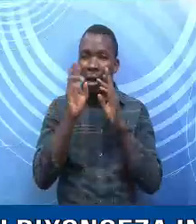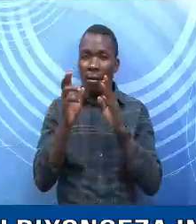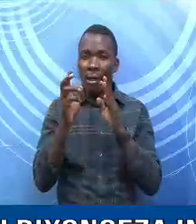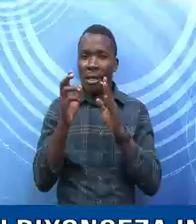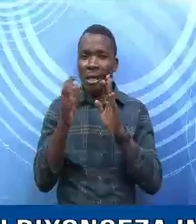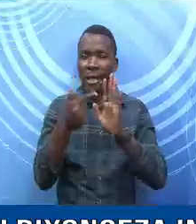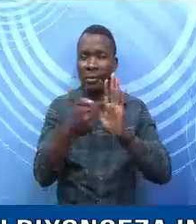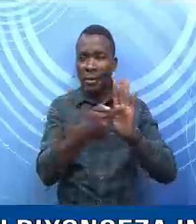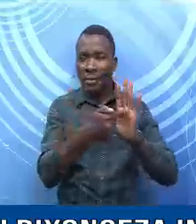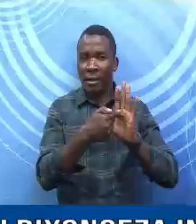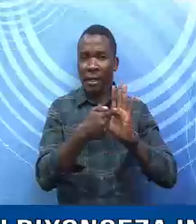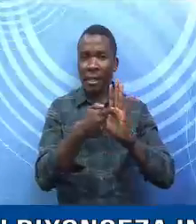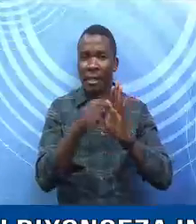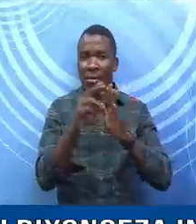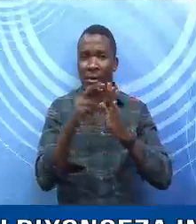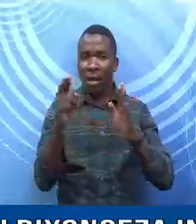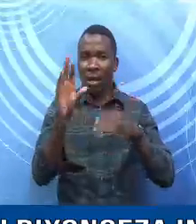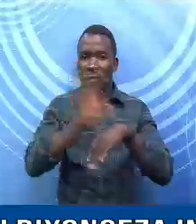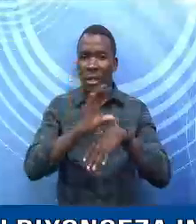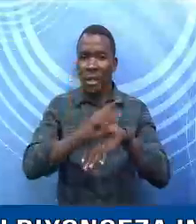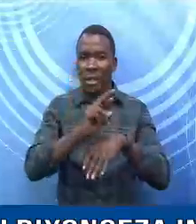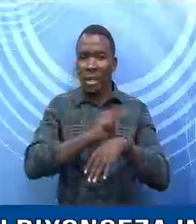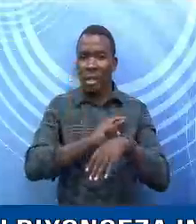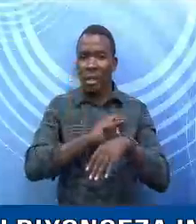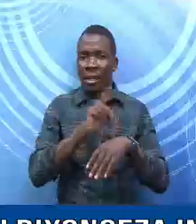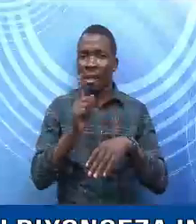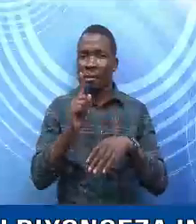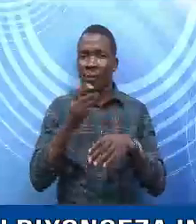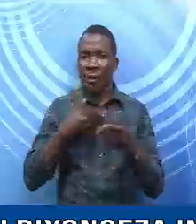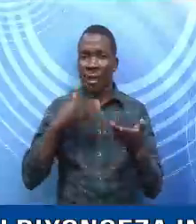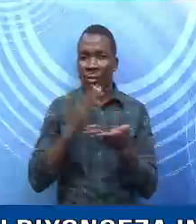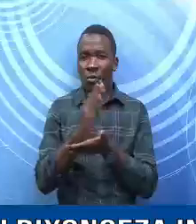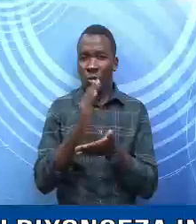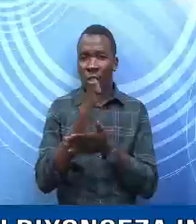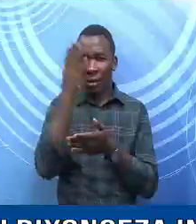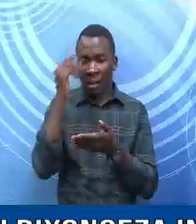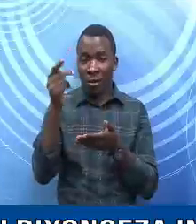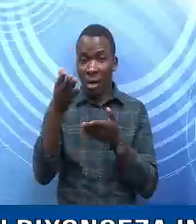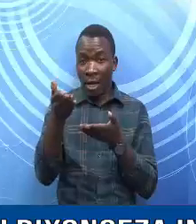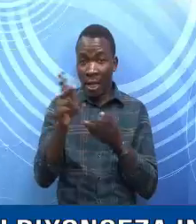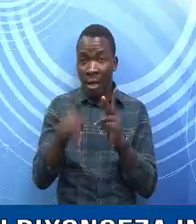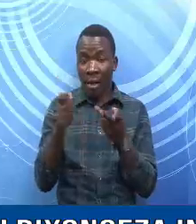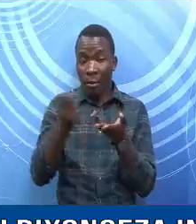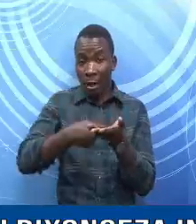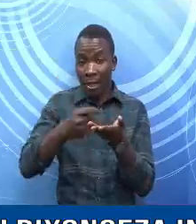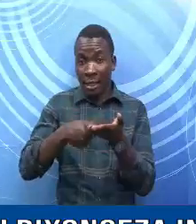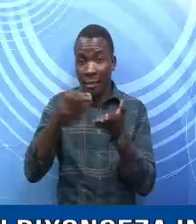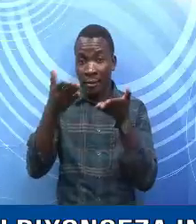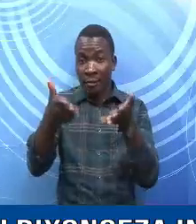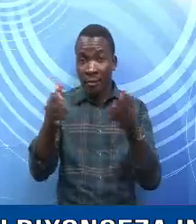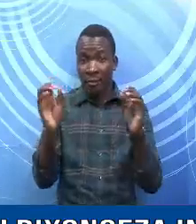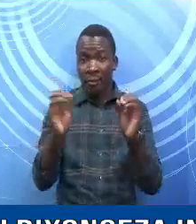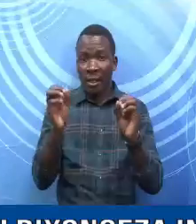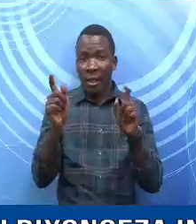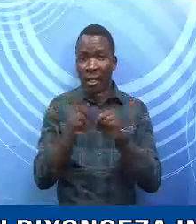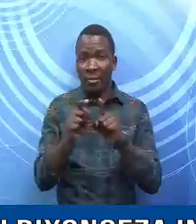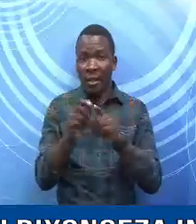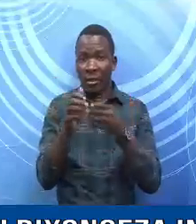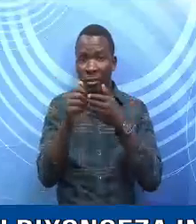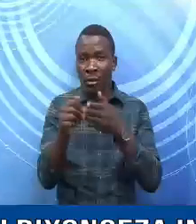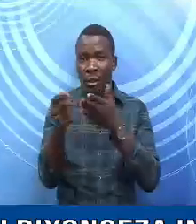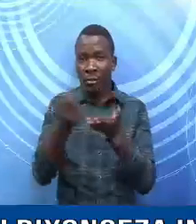rw'abadivantiste yagaragaje bidafite ishingiro, kuko byagaragaye ko hari abasinyiwe badahari kandi n'ubuyobozi bwasinyeho bukaba butari ubw'akagari